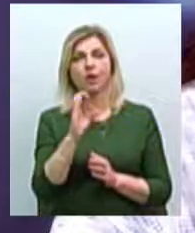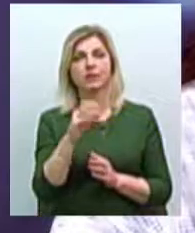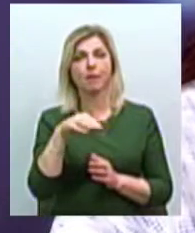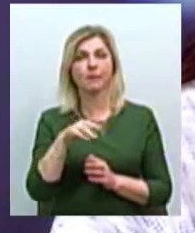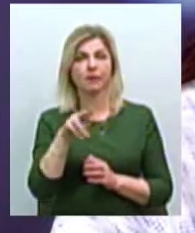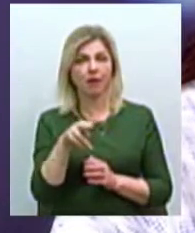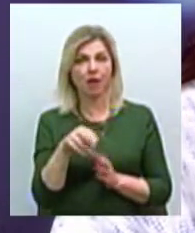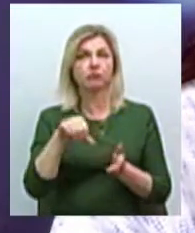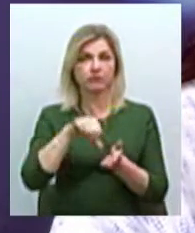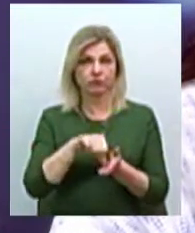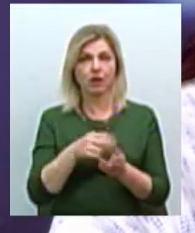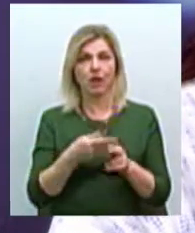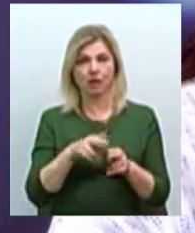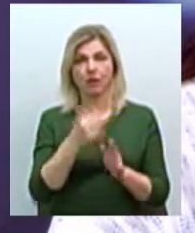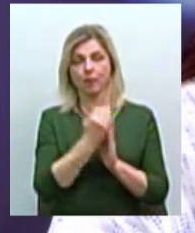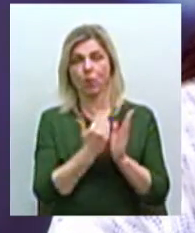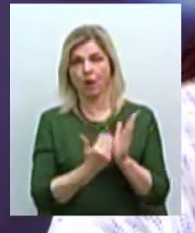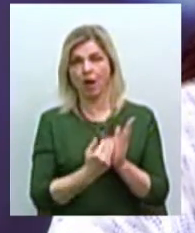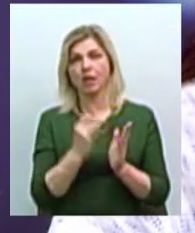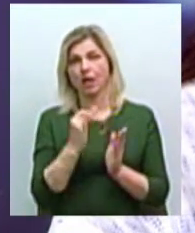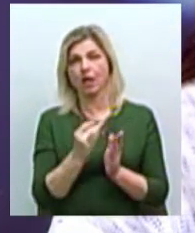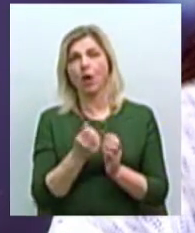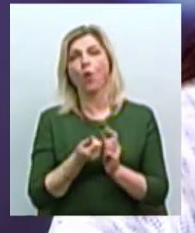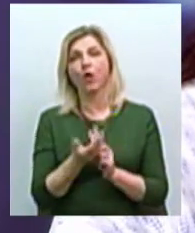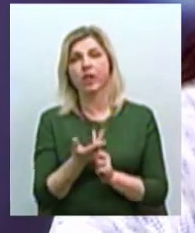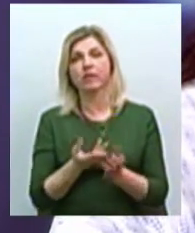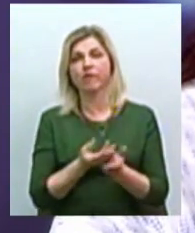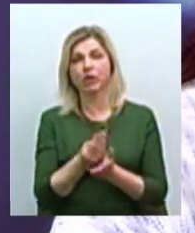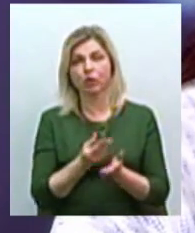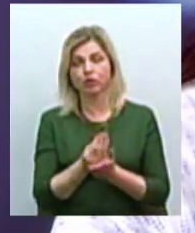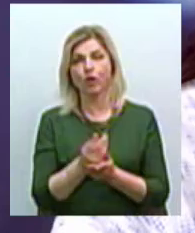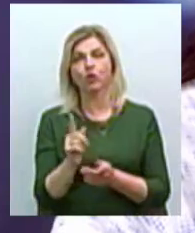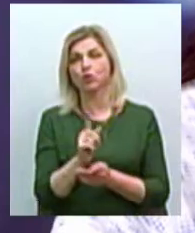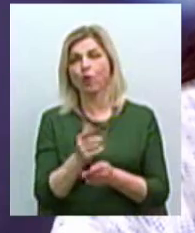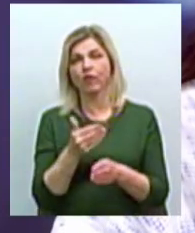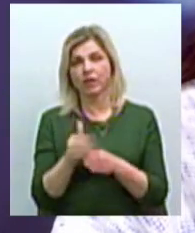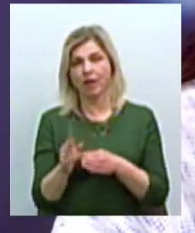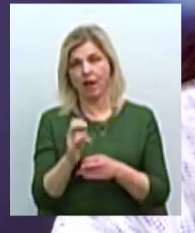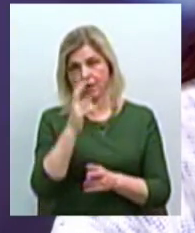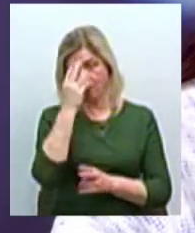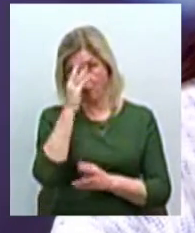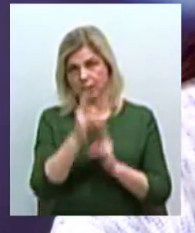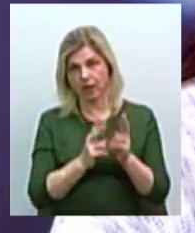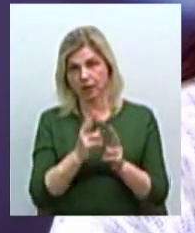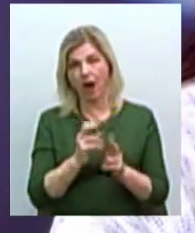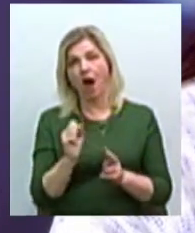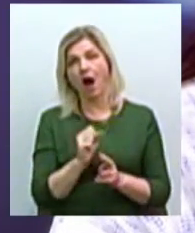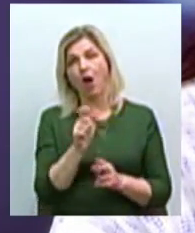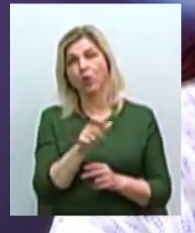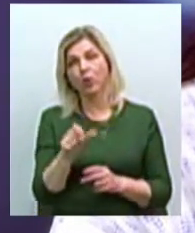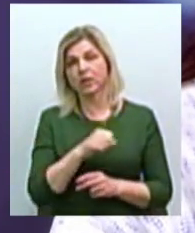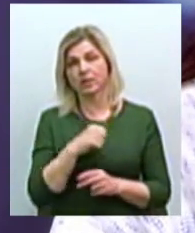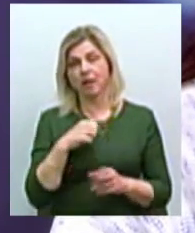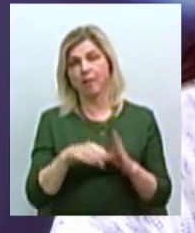цю програму, і по кількості фінансування, яке виділяється на модернізацію. А вже мешканці вибирають, кому вікна, кому